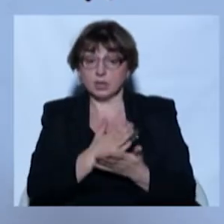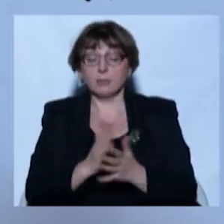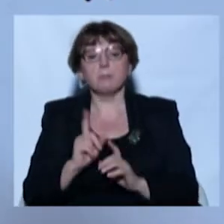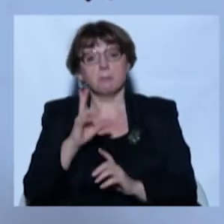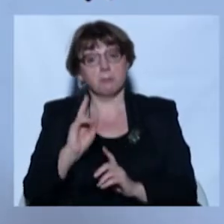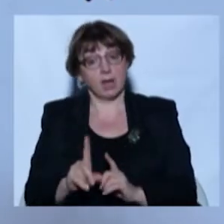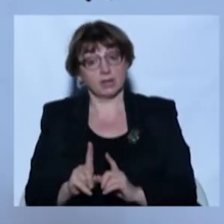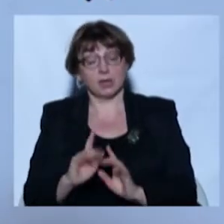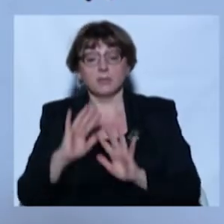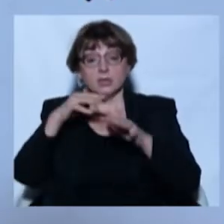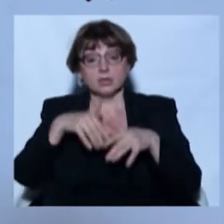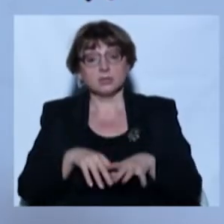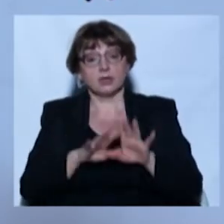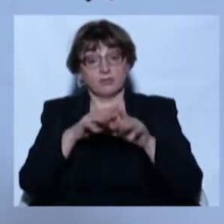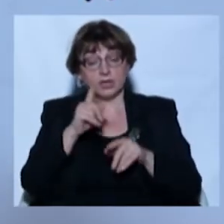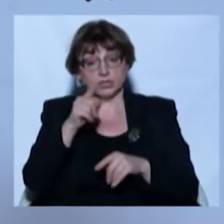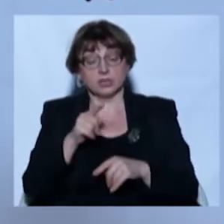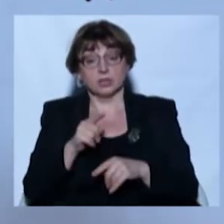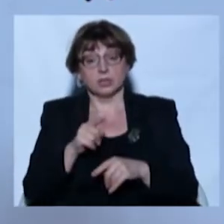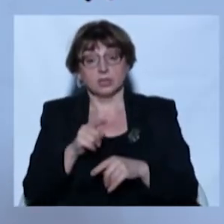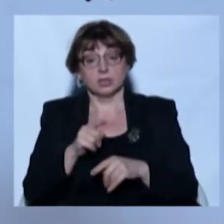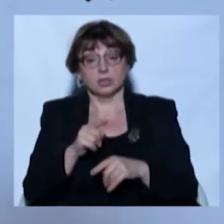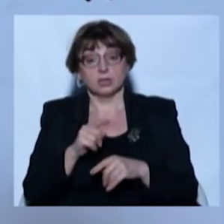ზღვებში ალბათ თქვენ ზაფხულობით დადიხართ ზღვაზე,